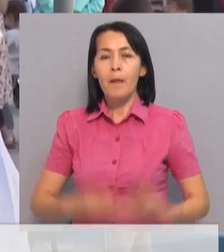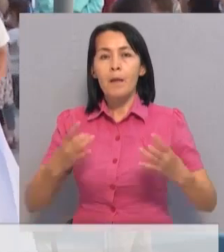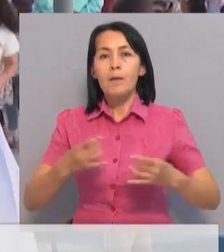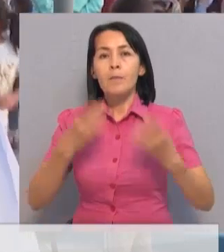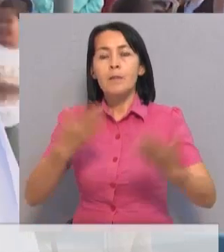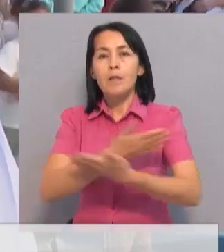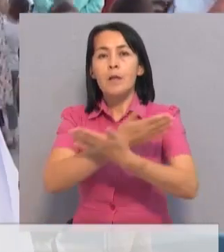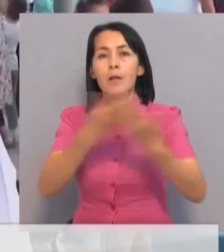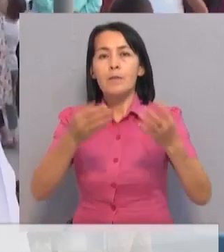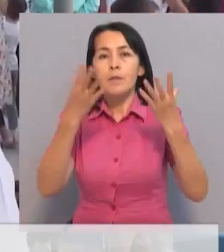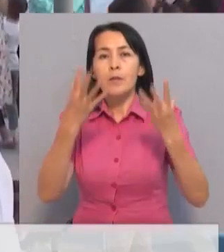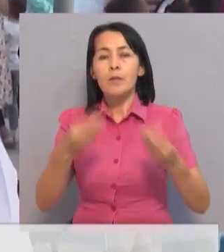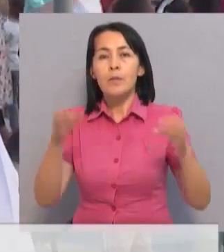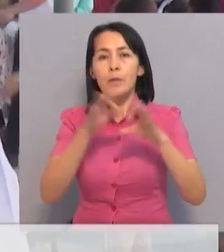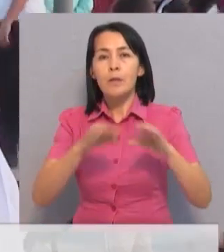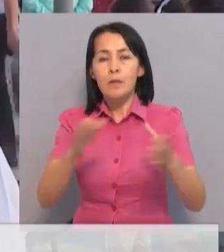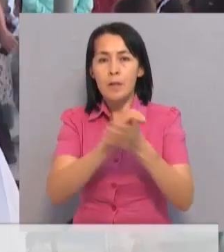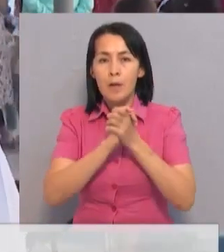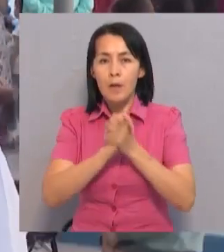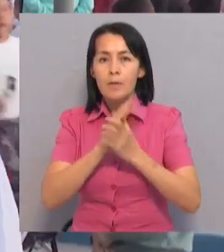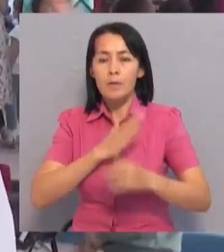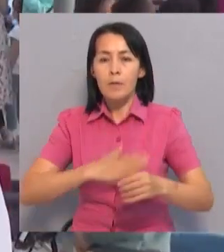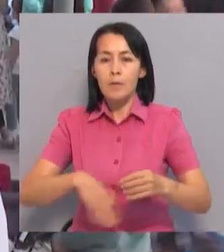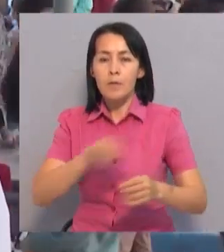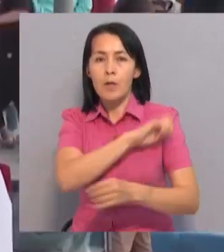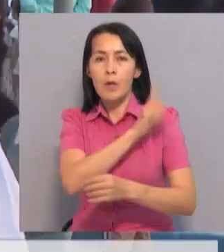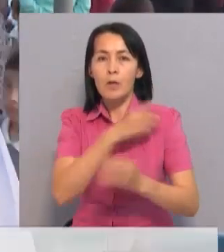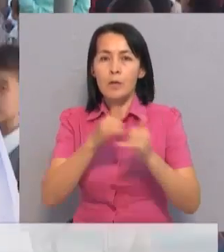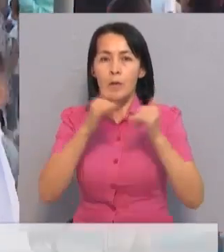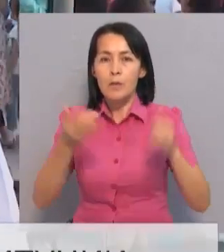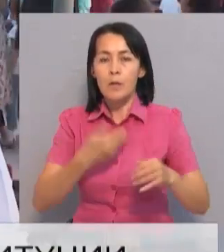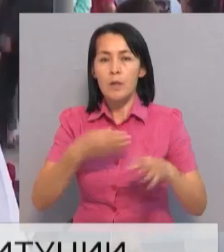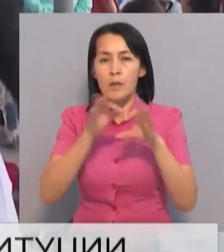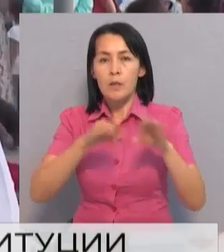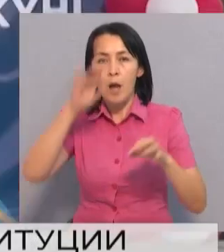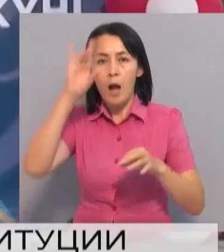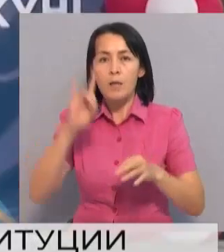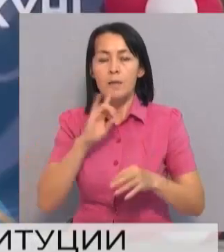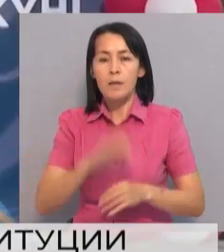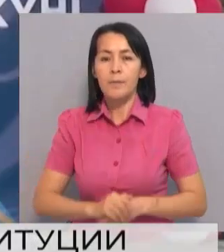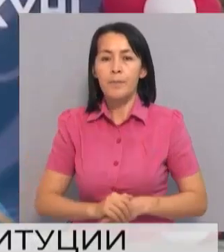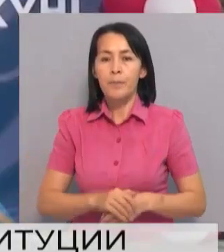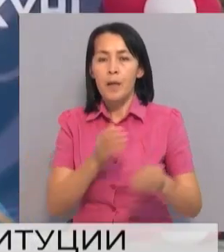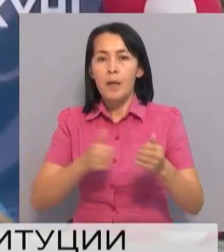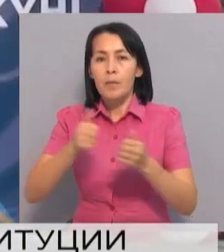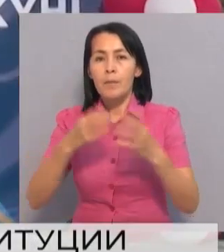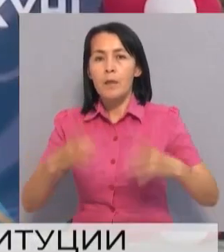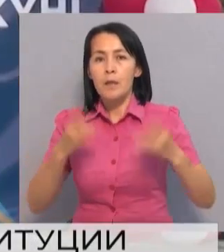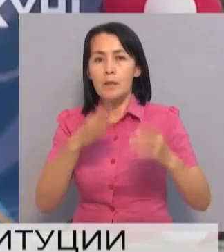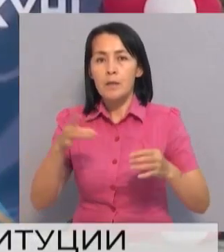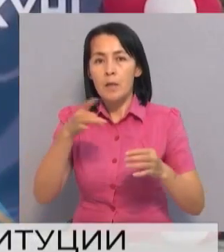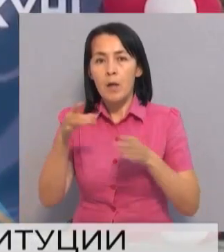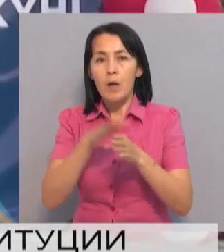Поздравляю всех жителей с Днем Конституции. Давайте вместе внесем вклад в укрепление и процветание нашего независимого Казахстана. Помимо концерта, в